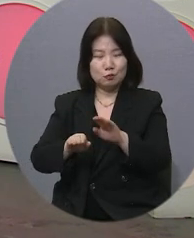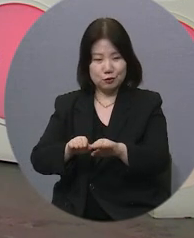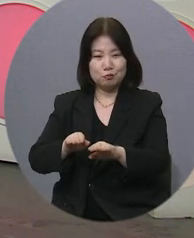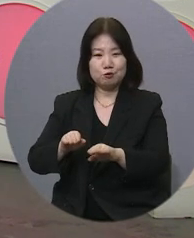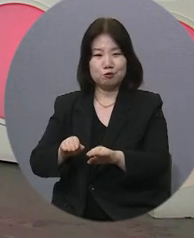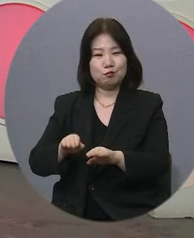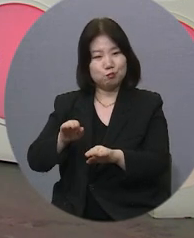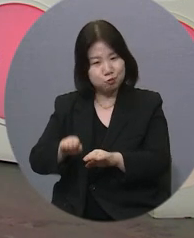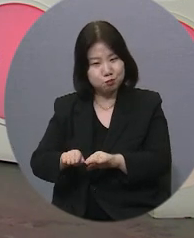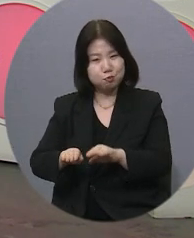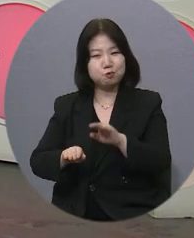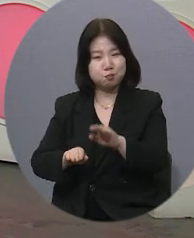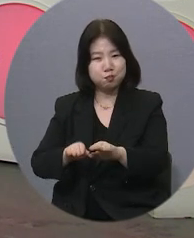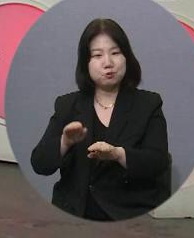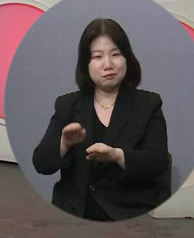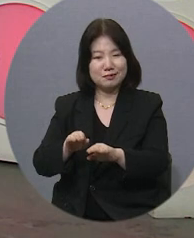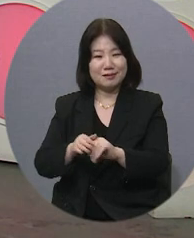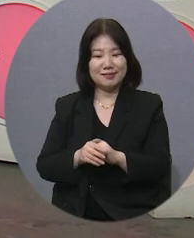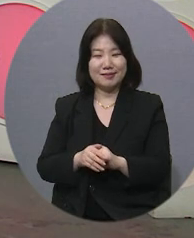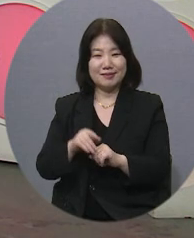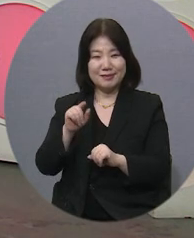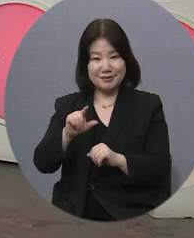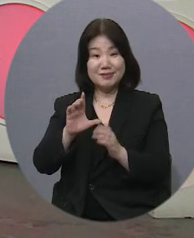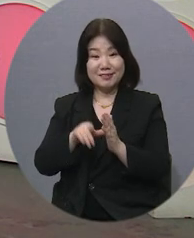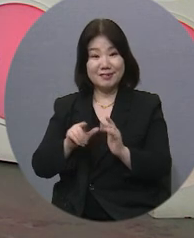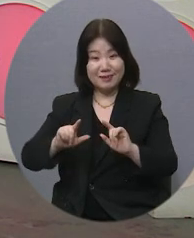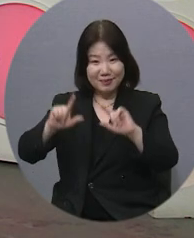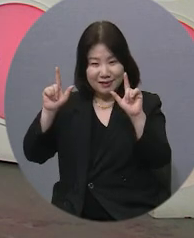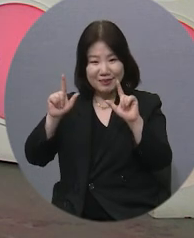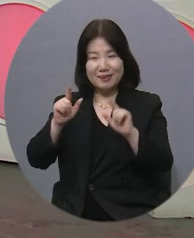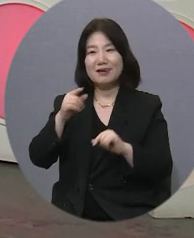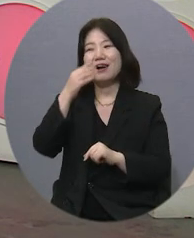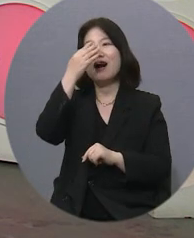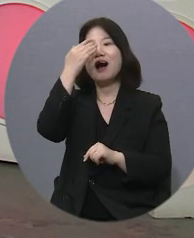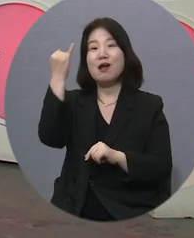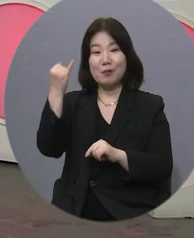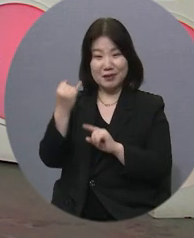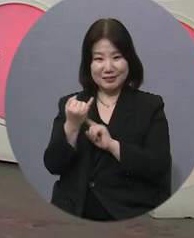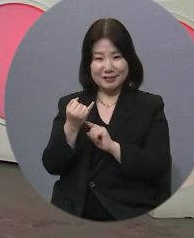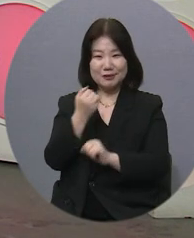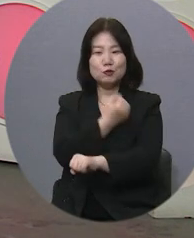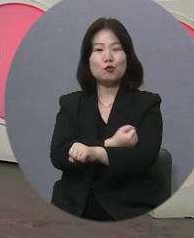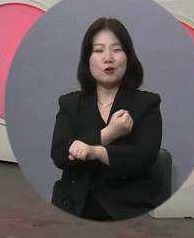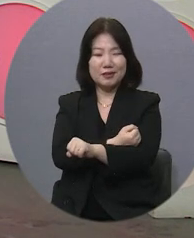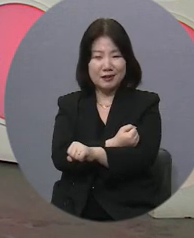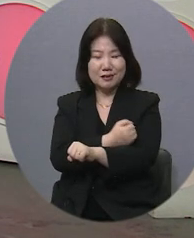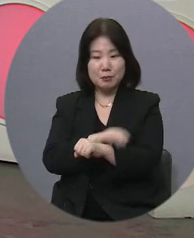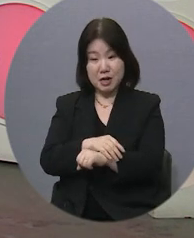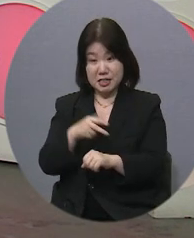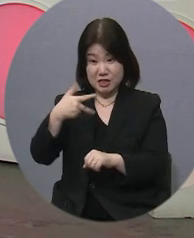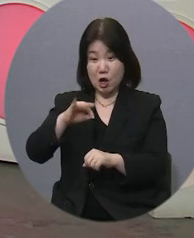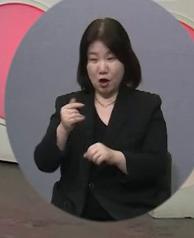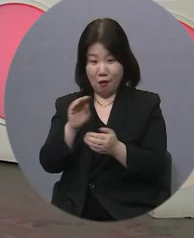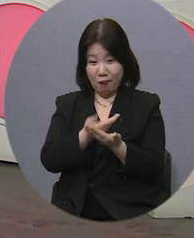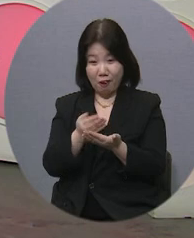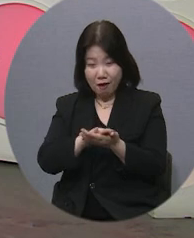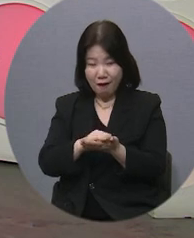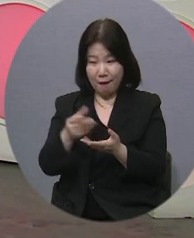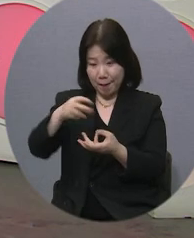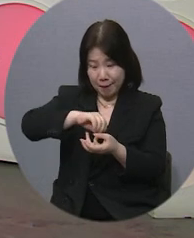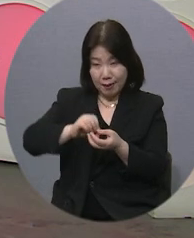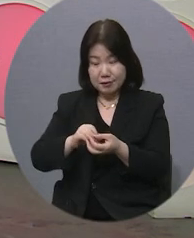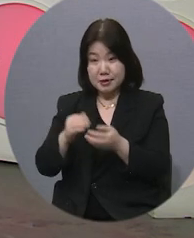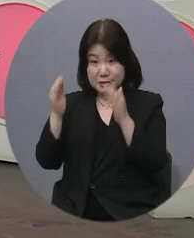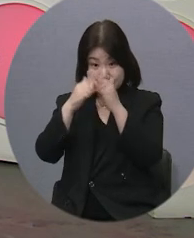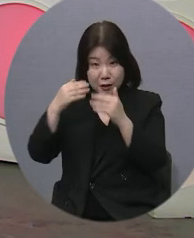들어갔습니다. 그날 할머니는 수고했다며 전 조금 쌌으니 집에